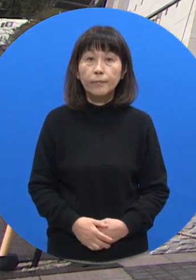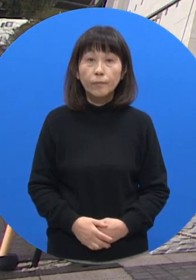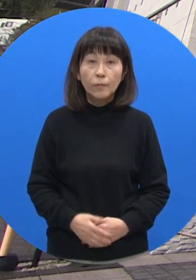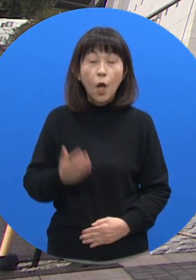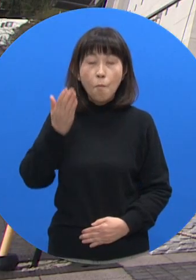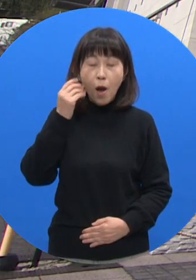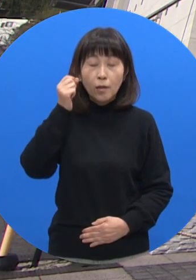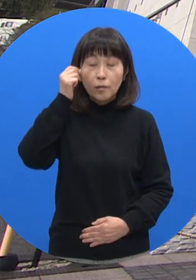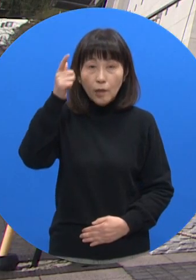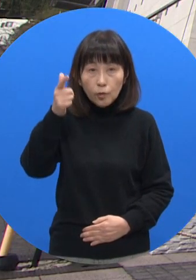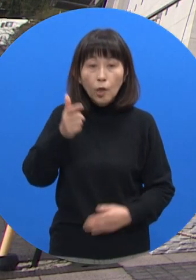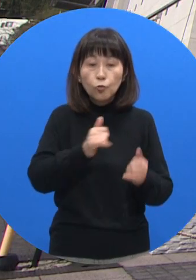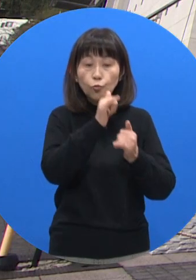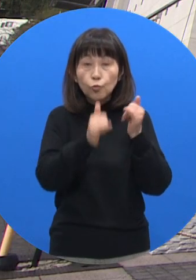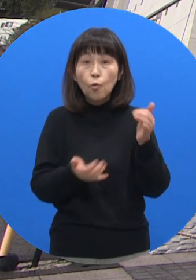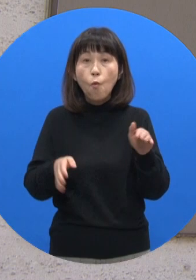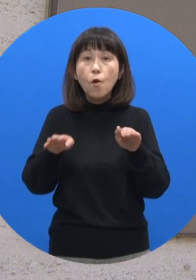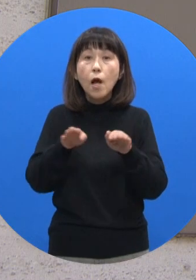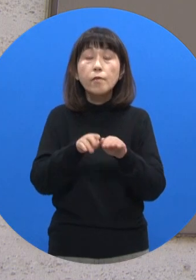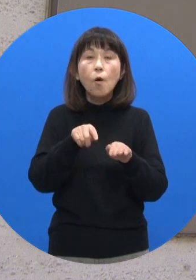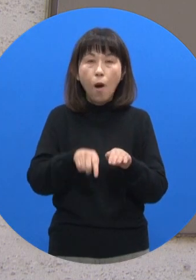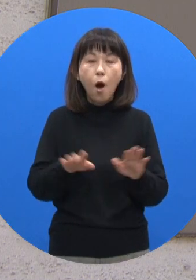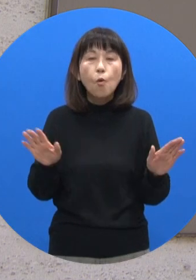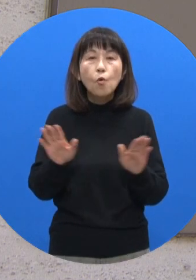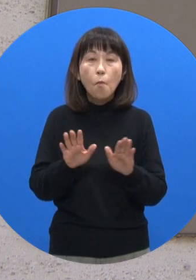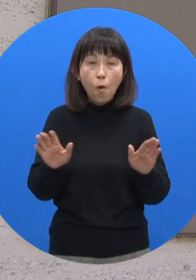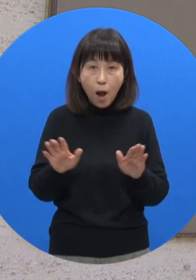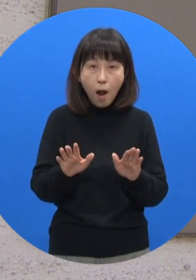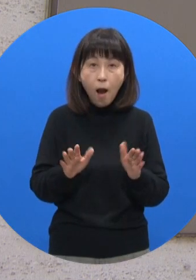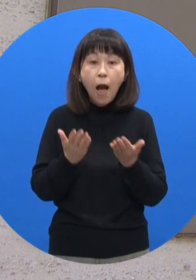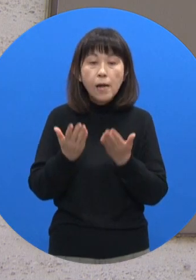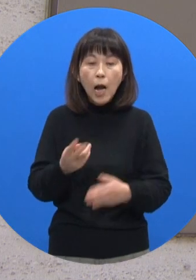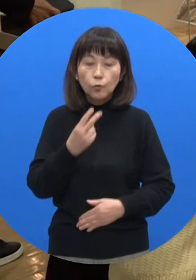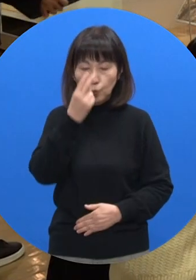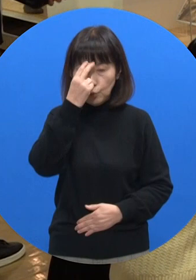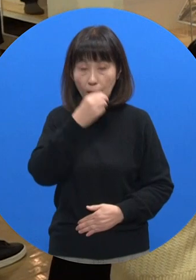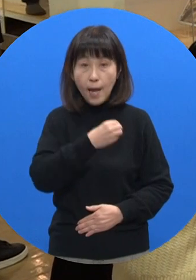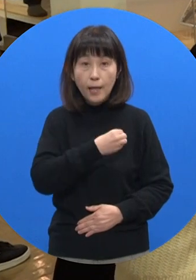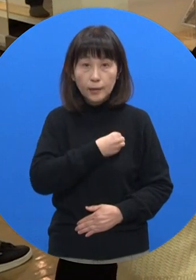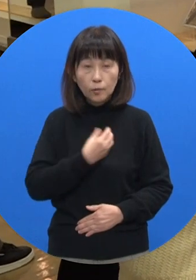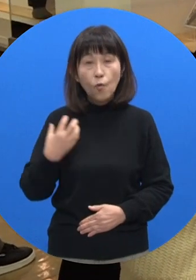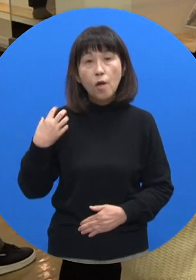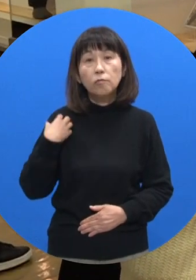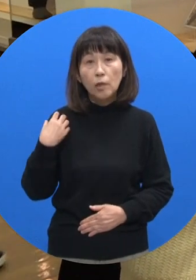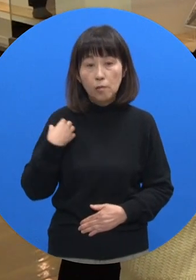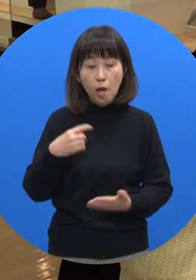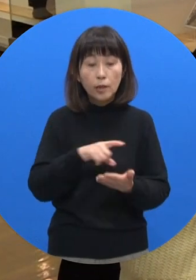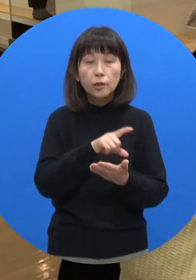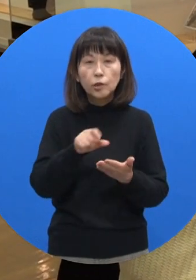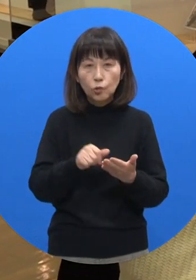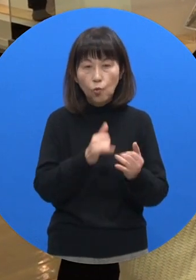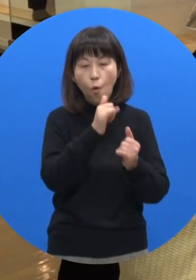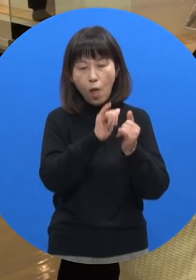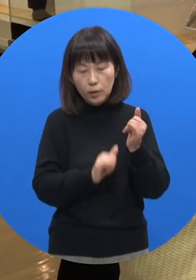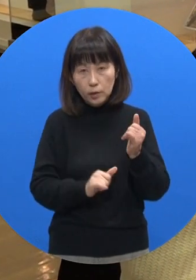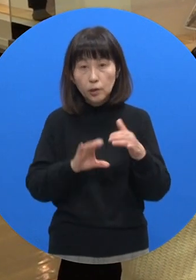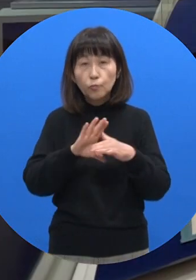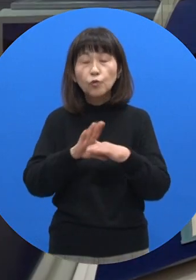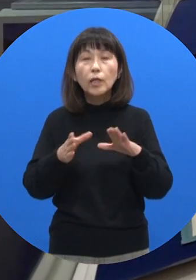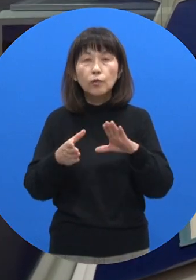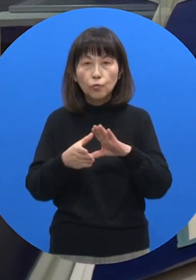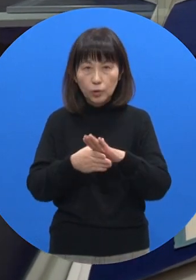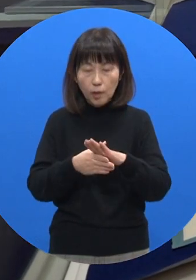先哲資料館では子どもたちが学芸員となり、身近な地域の先哲や歴史、文化